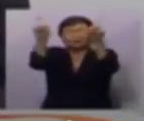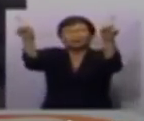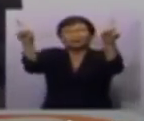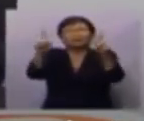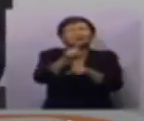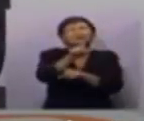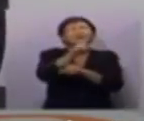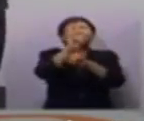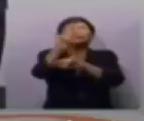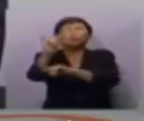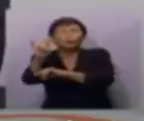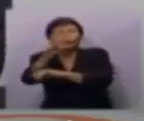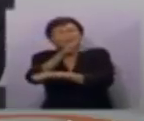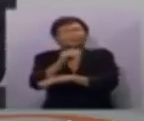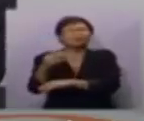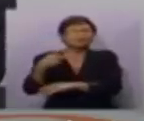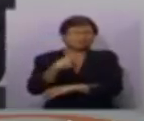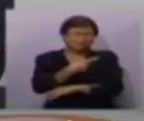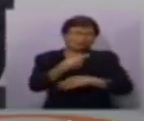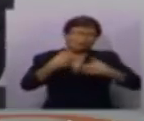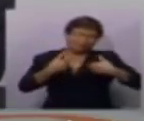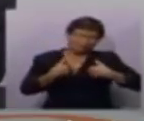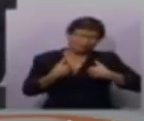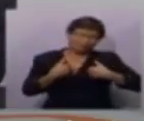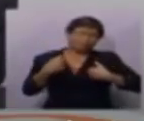Teluk Intan. Kita ada